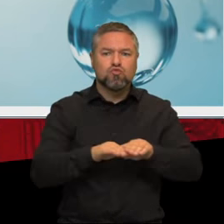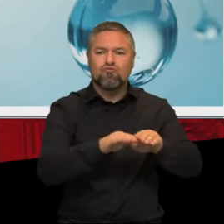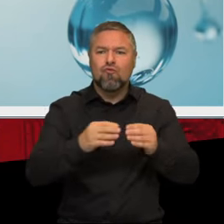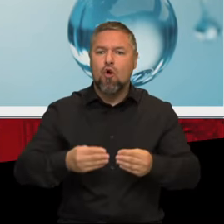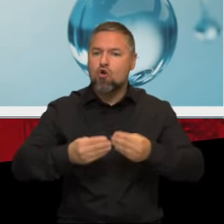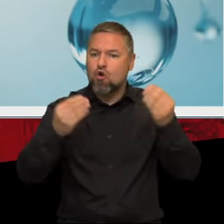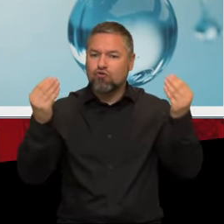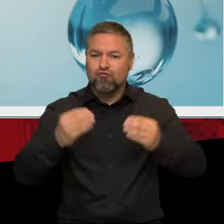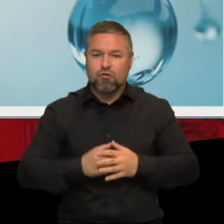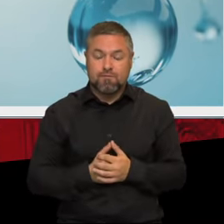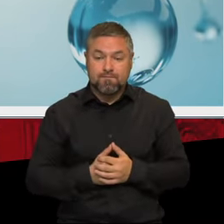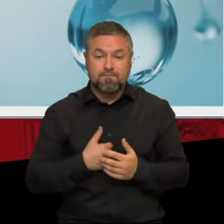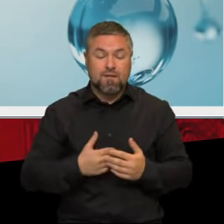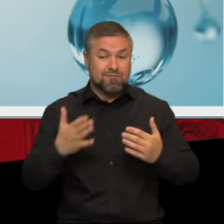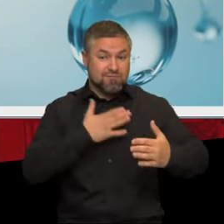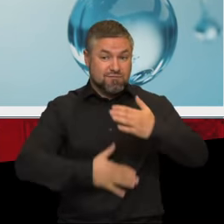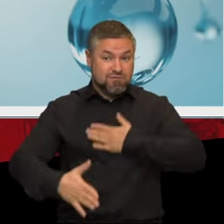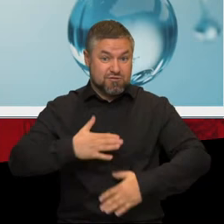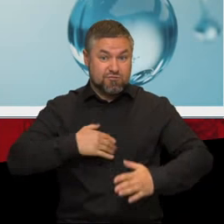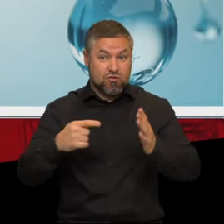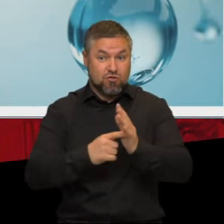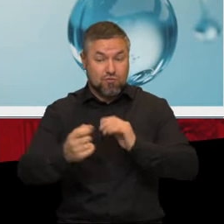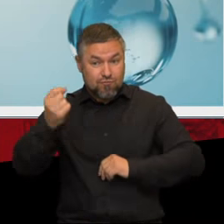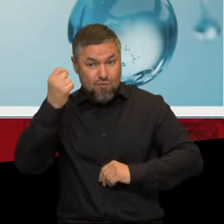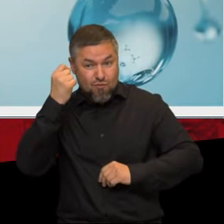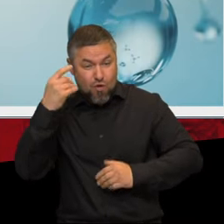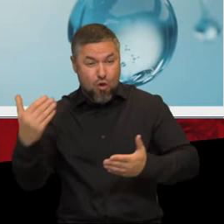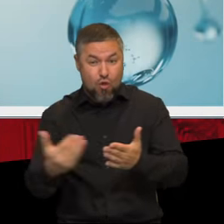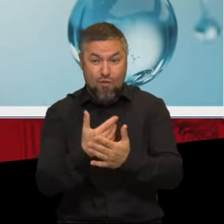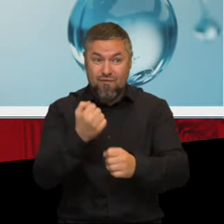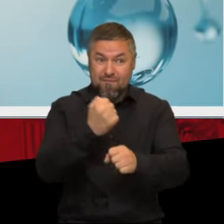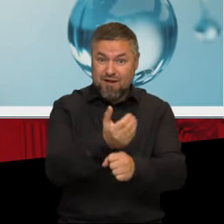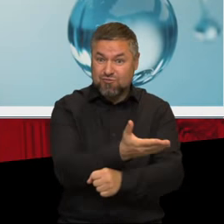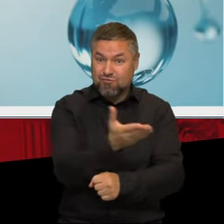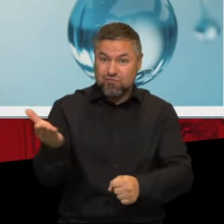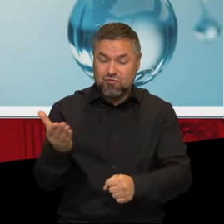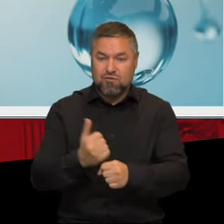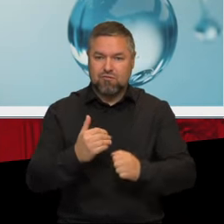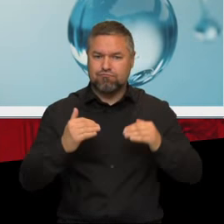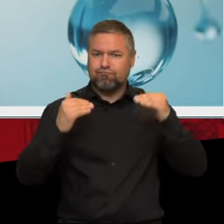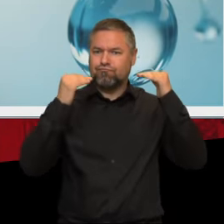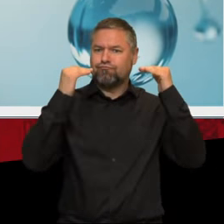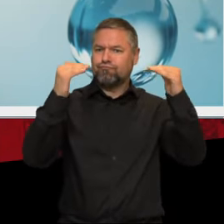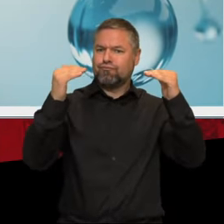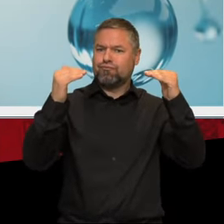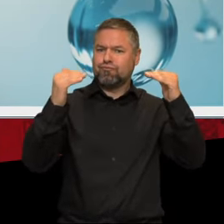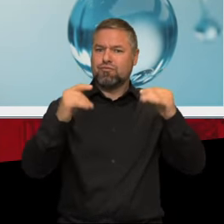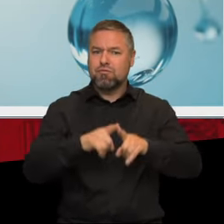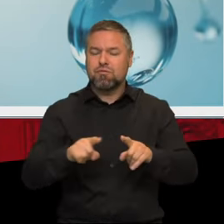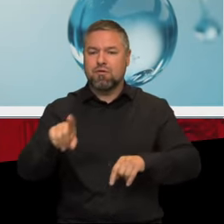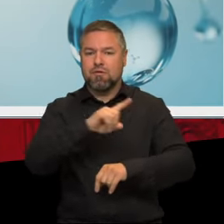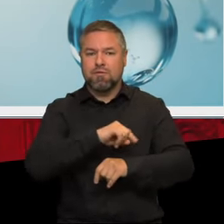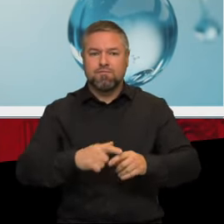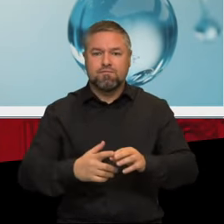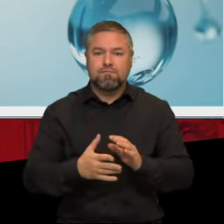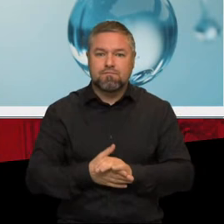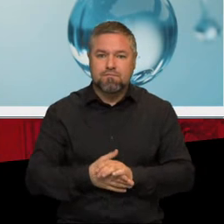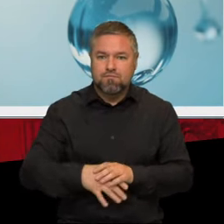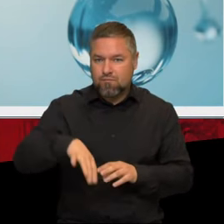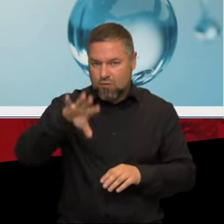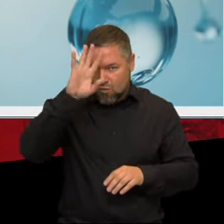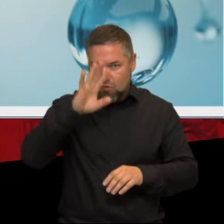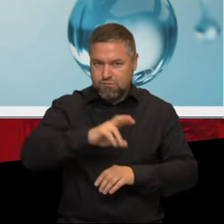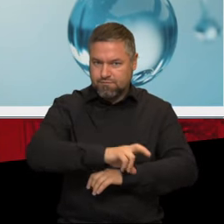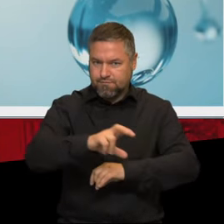rozwoju. Jestem szczęśliwy, że te nowatorskie projekty naszych pracowników utrwalą wysoką pozycję marki Łódź University